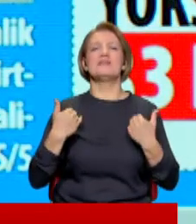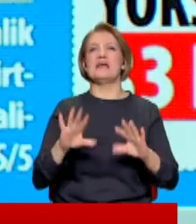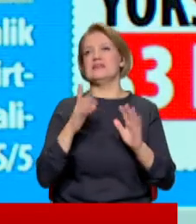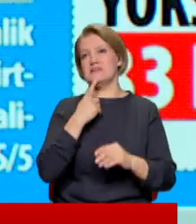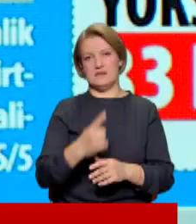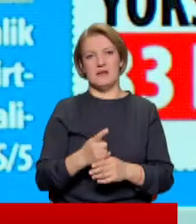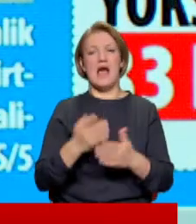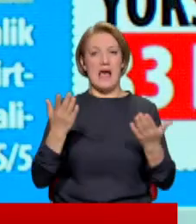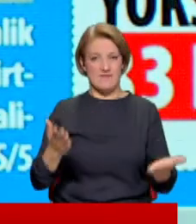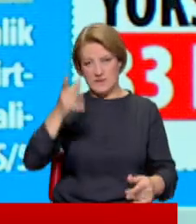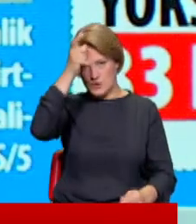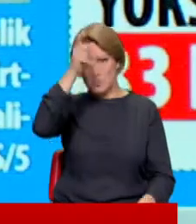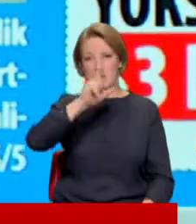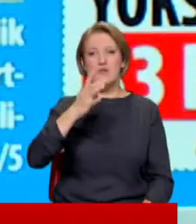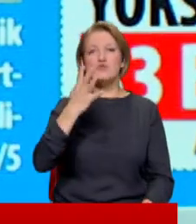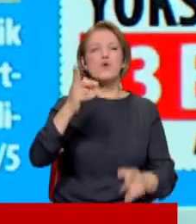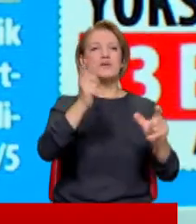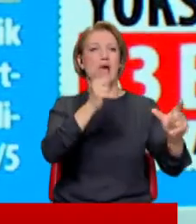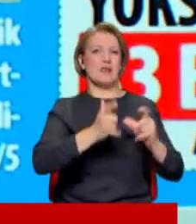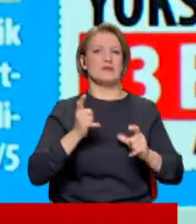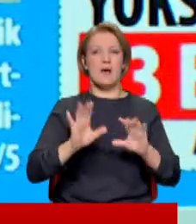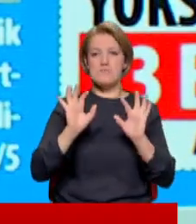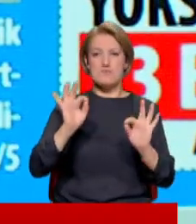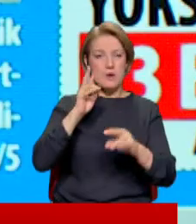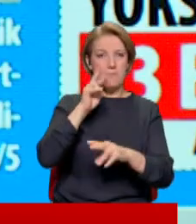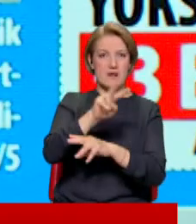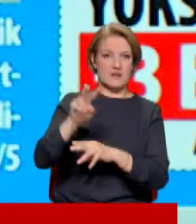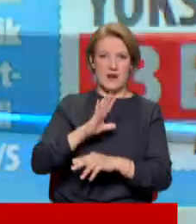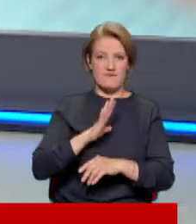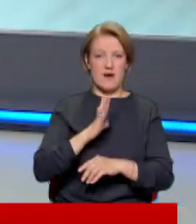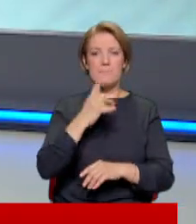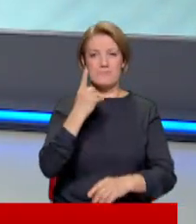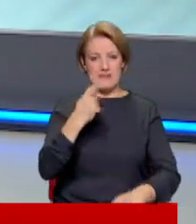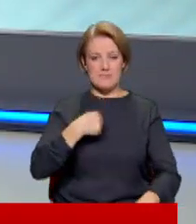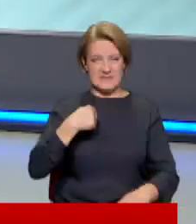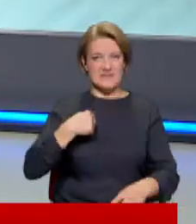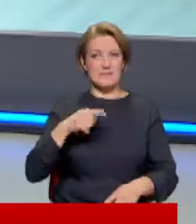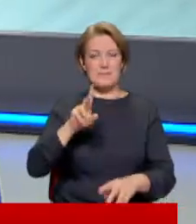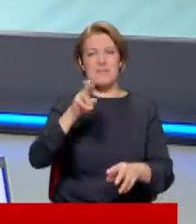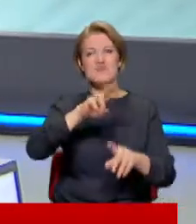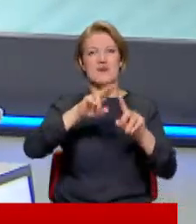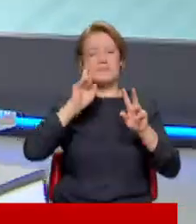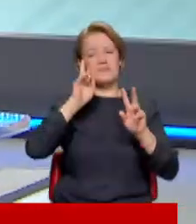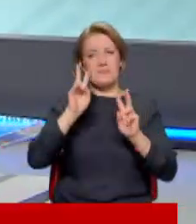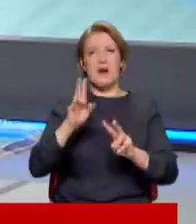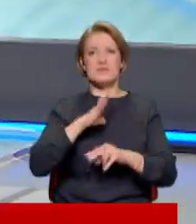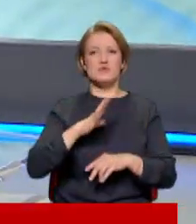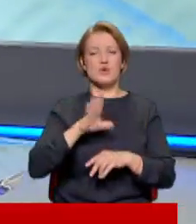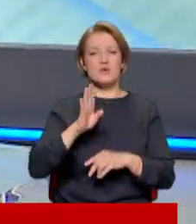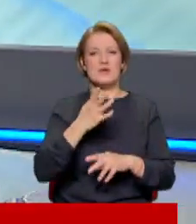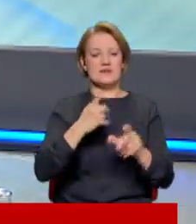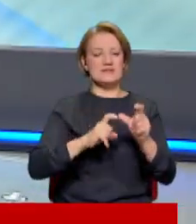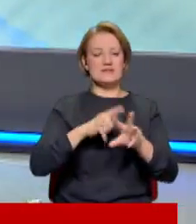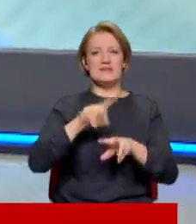dedi. Evet, Türkiye'mizin dört bir yanından böyle manzaralar var. Bir de bizim penceremizden bakalım istiyoruz.